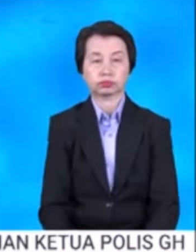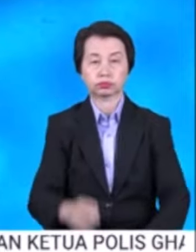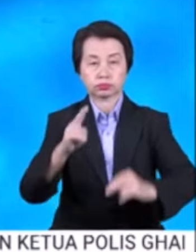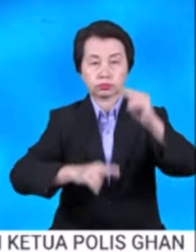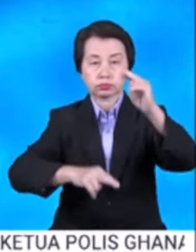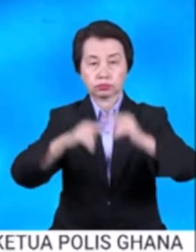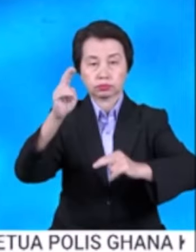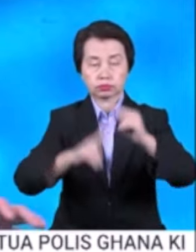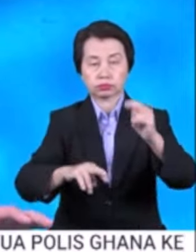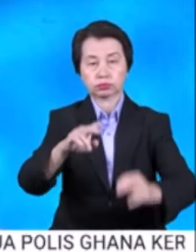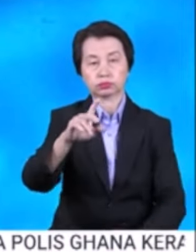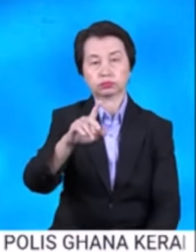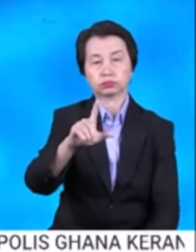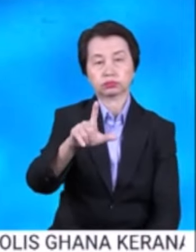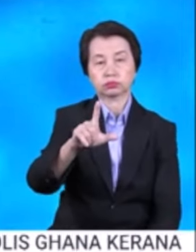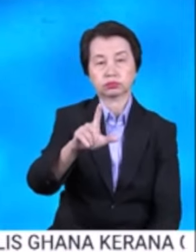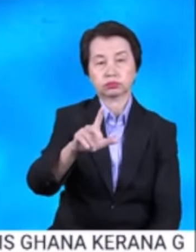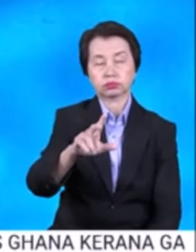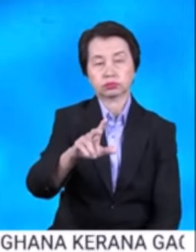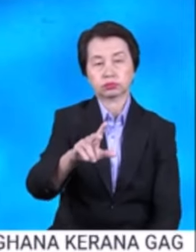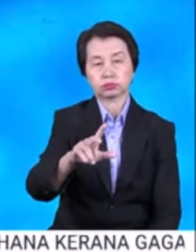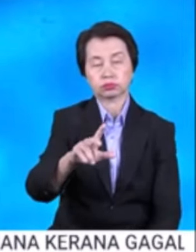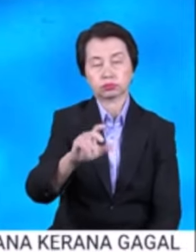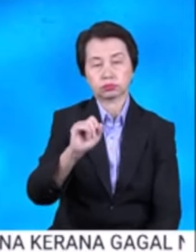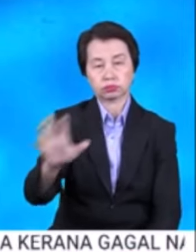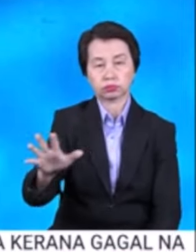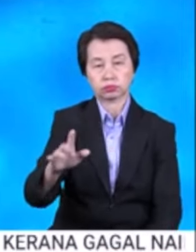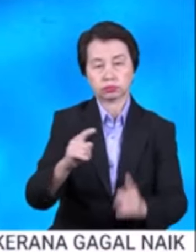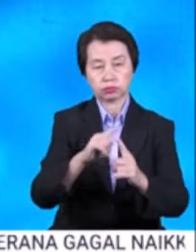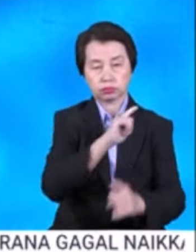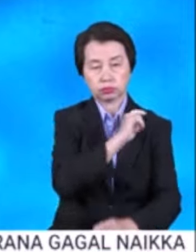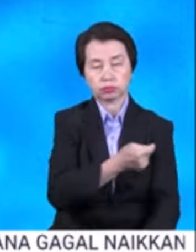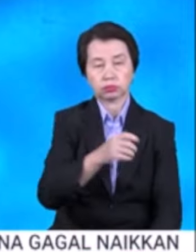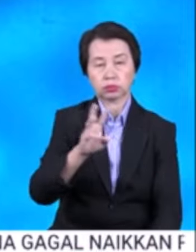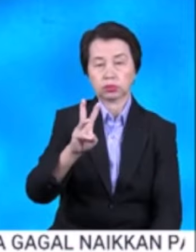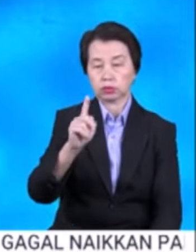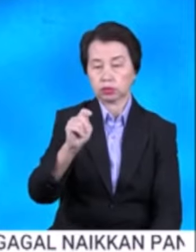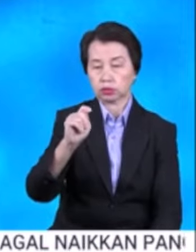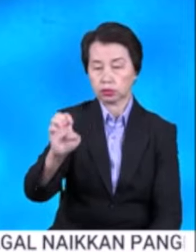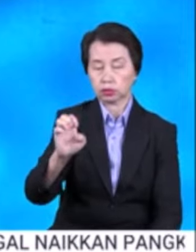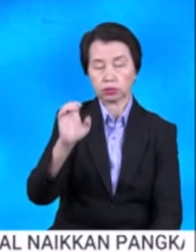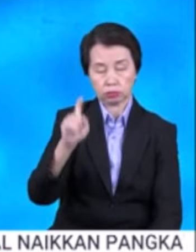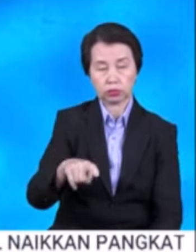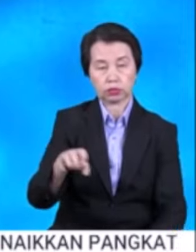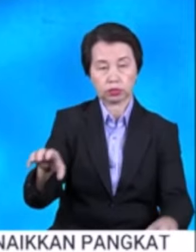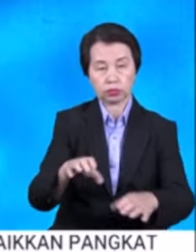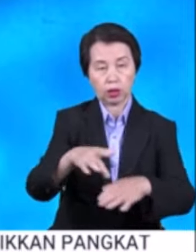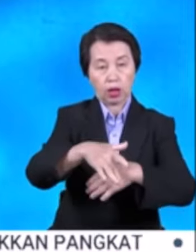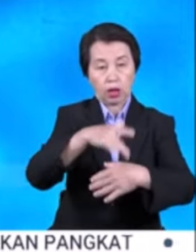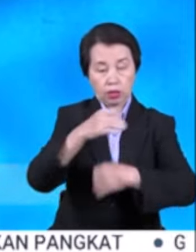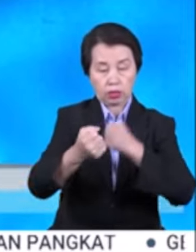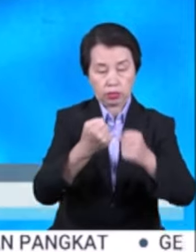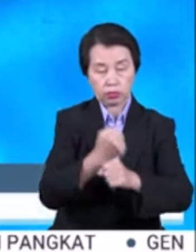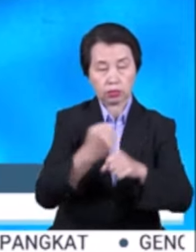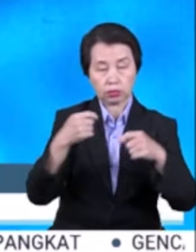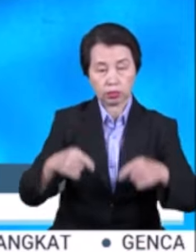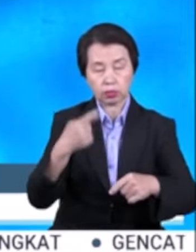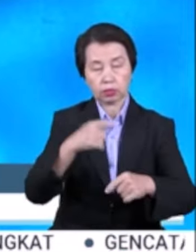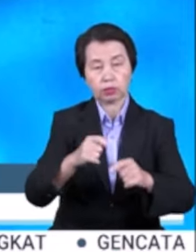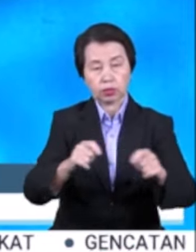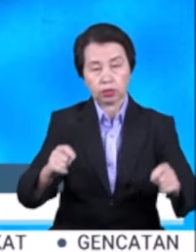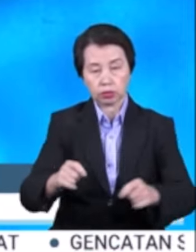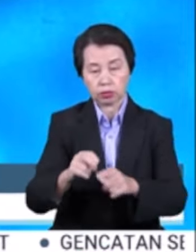Pembinaan projek loji rawatan sisa pepejal Waste to Energy WTE perlu dijalankan seawal tahun depan ini kerana tapak